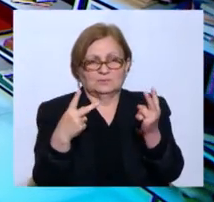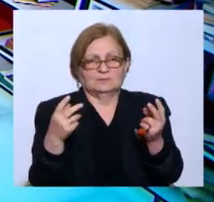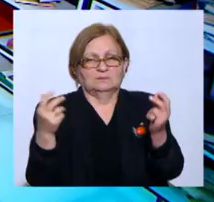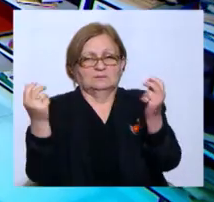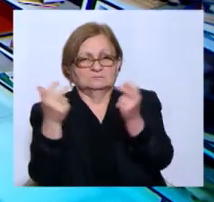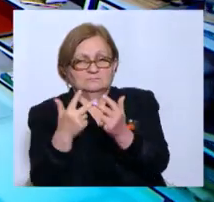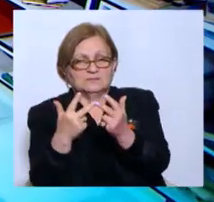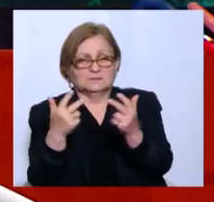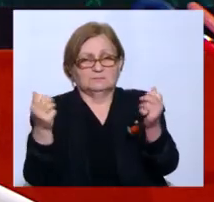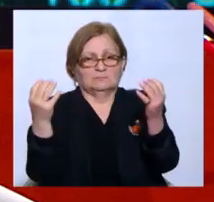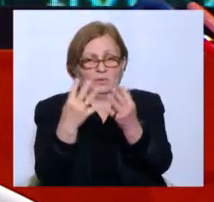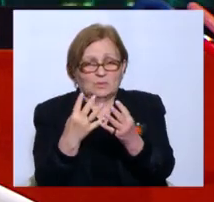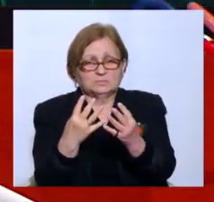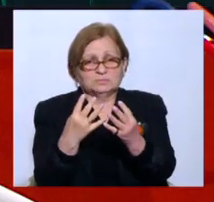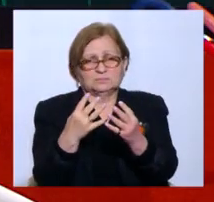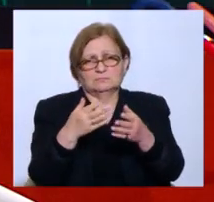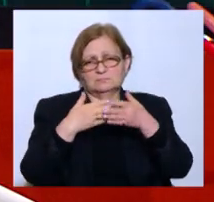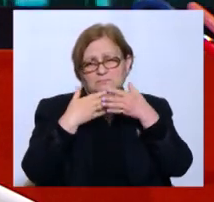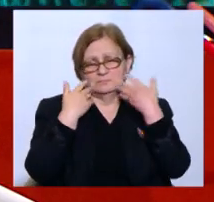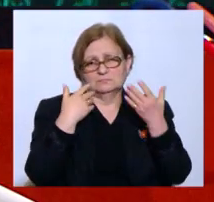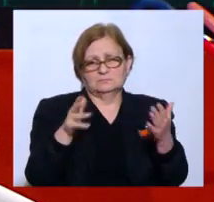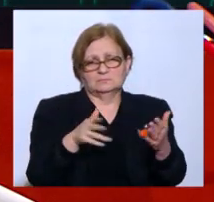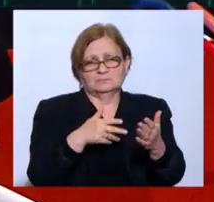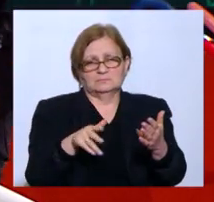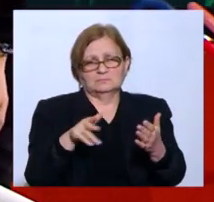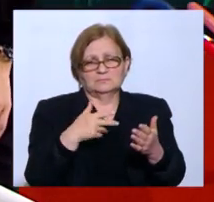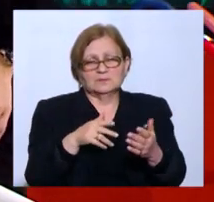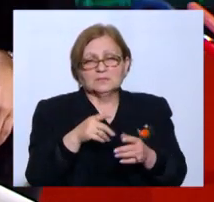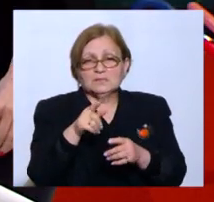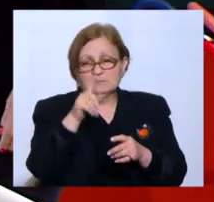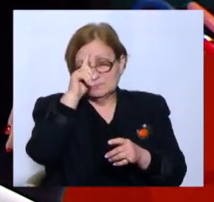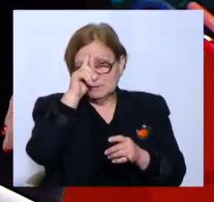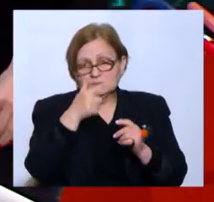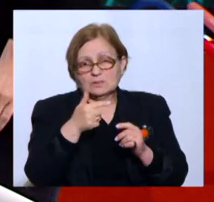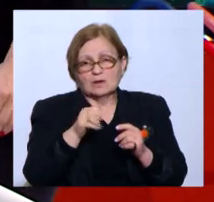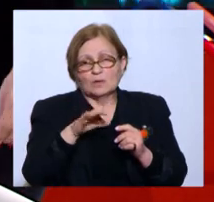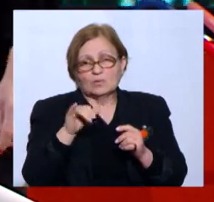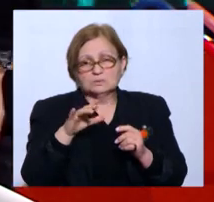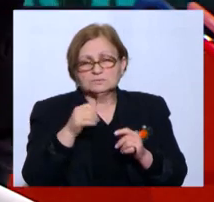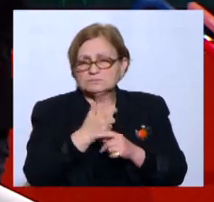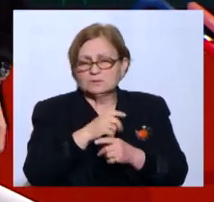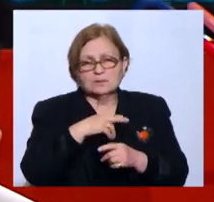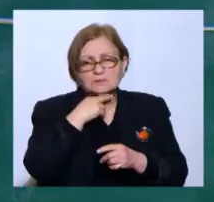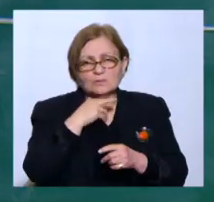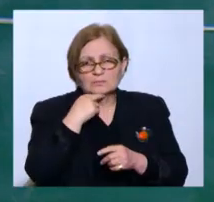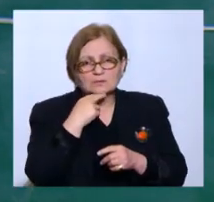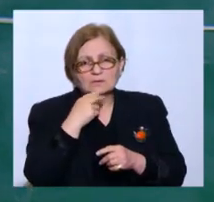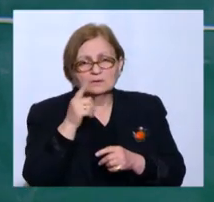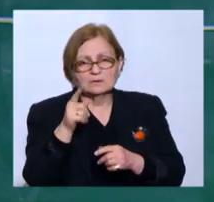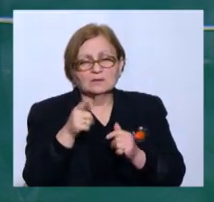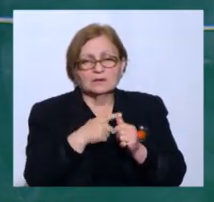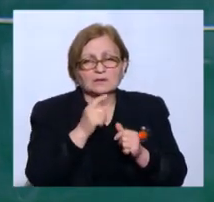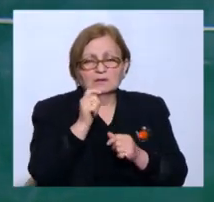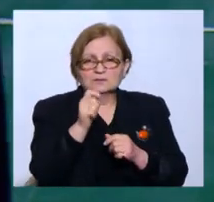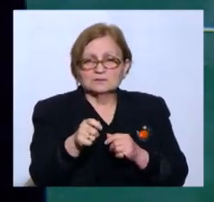წვილი. და ესე მარტივად გამოიანგარიშა გაუსმა. გაუსმა ერთად ძალიან დაკვირვებული მოსწავლე იყო. და ამიტომაც დაარქვეს